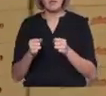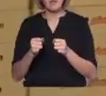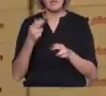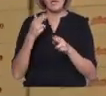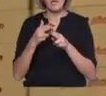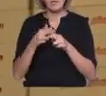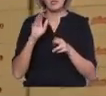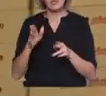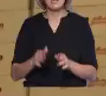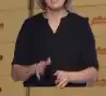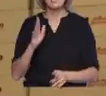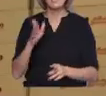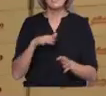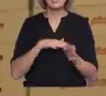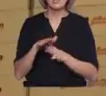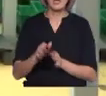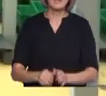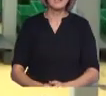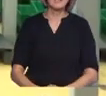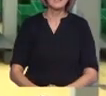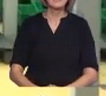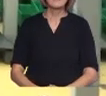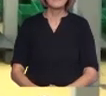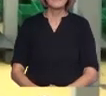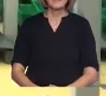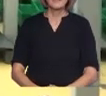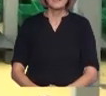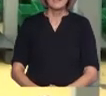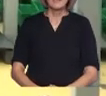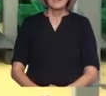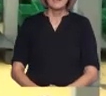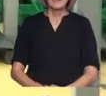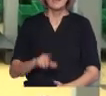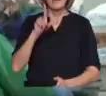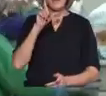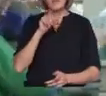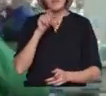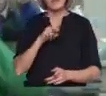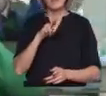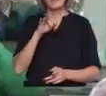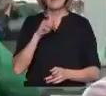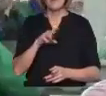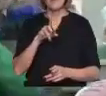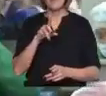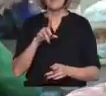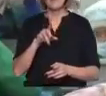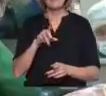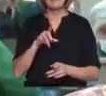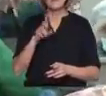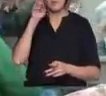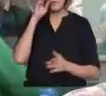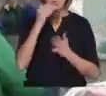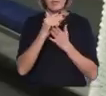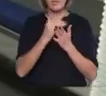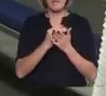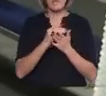замораживания для дальнейшей реализации. Стоит отметить, что птицекомплекс ТО «Примакус» был создан в рамках государственной